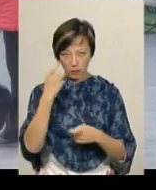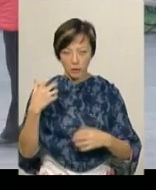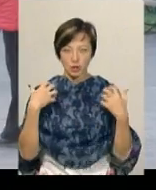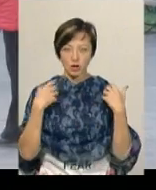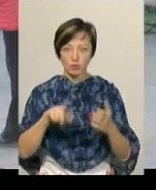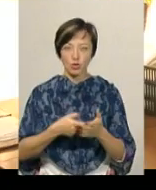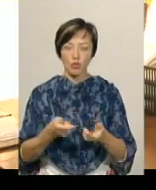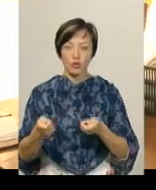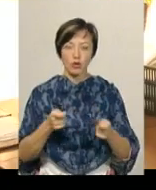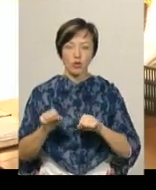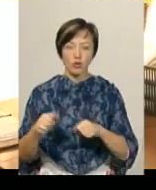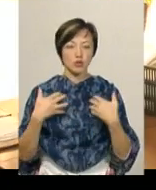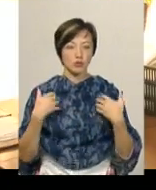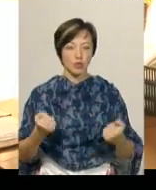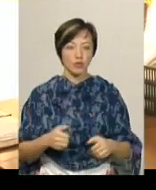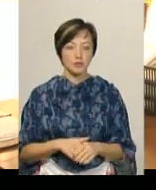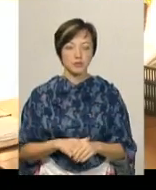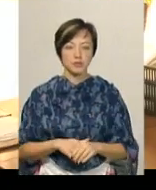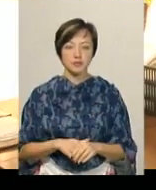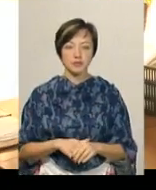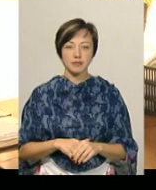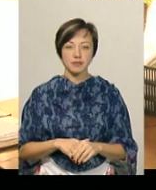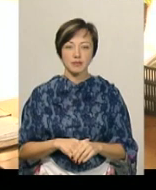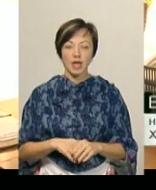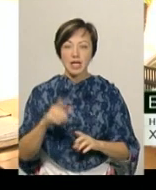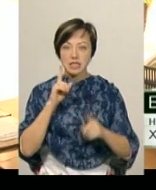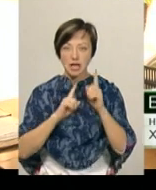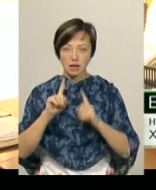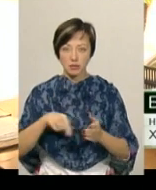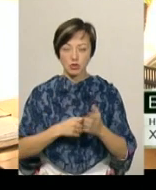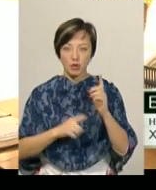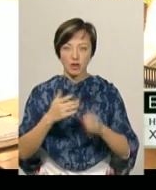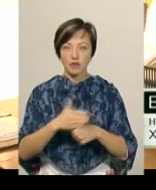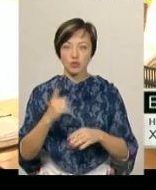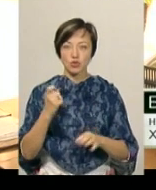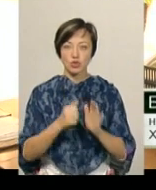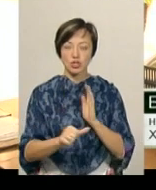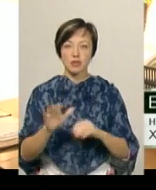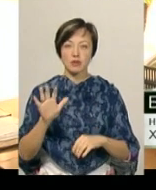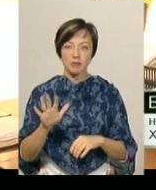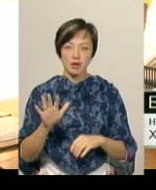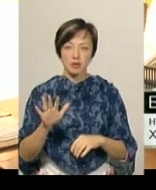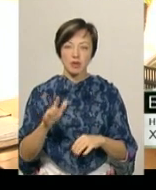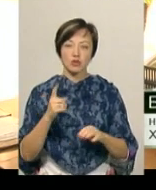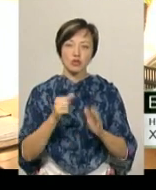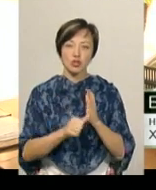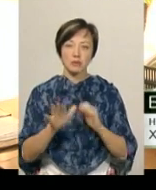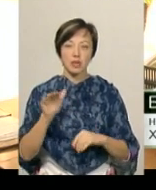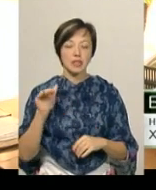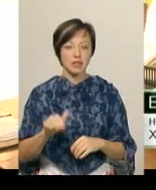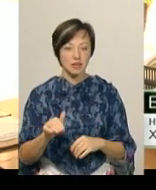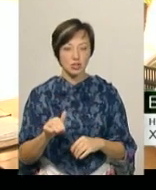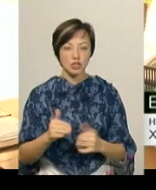начальник міського управління охорони здоров'я Борис Ткач. Сесія, яка відбулась міської ради, виділила 165, ну майже 165